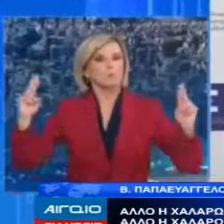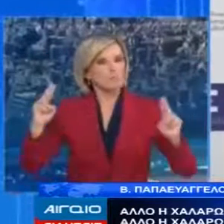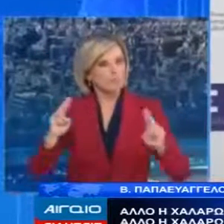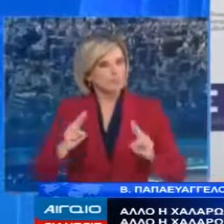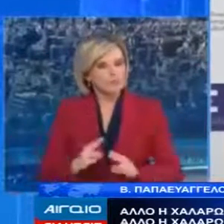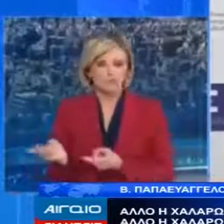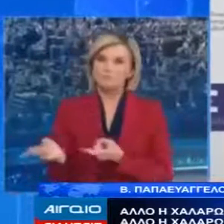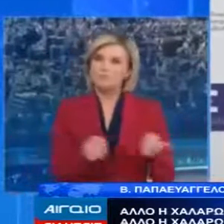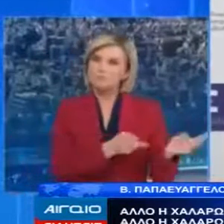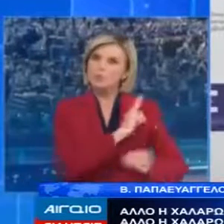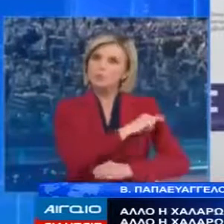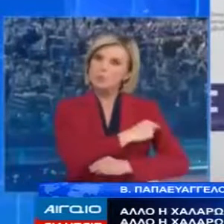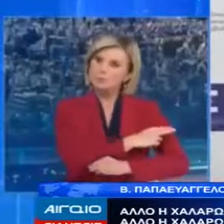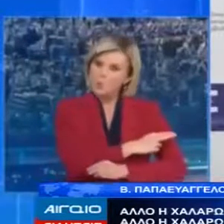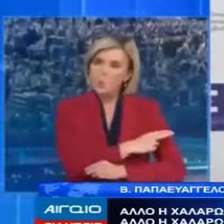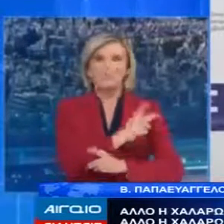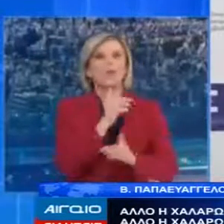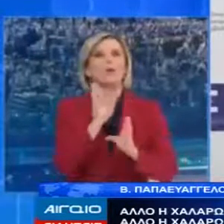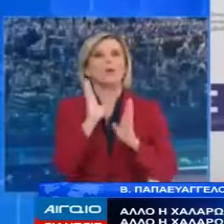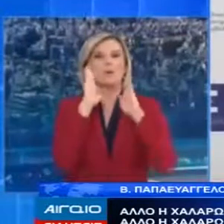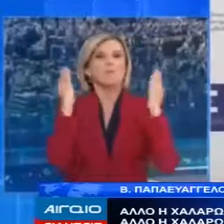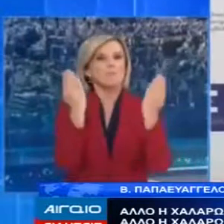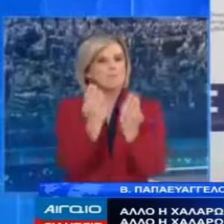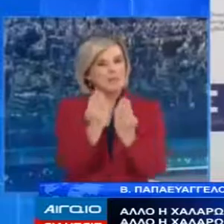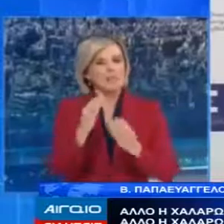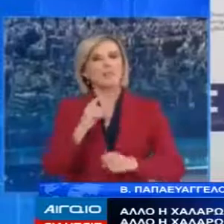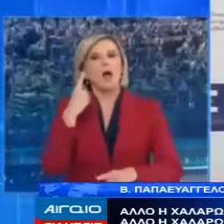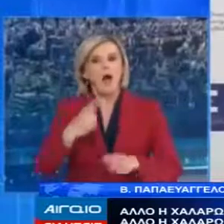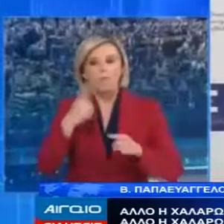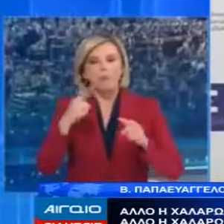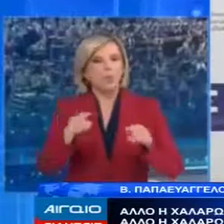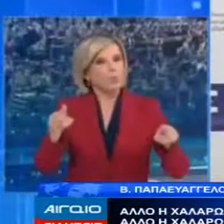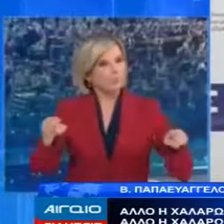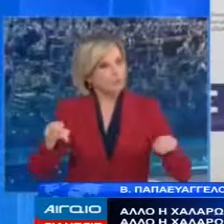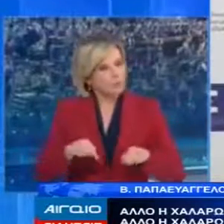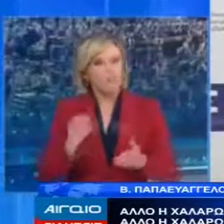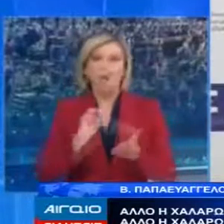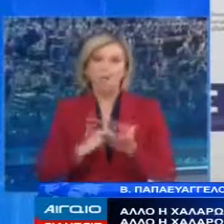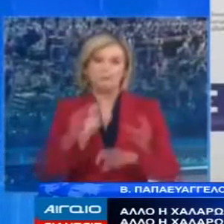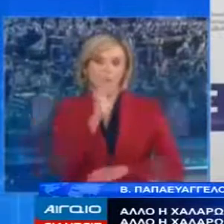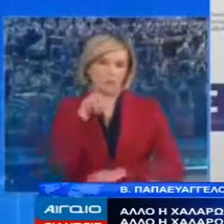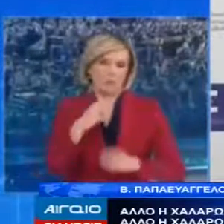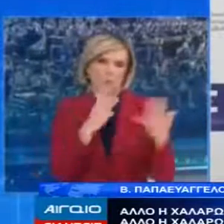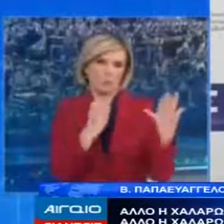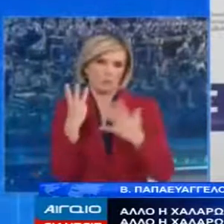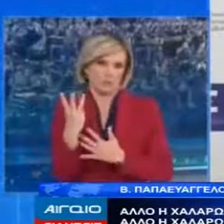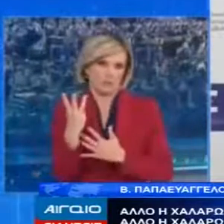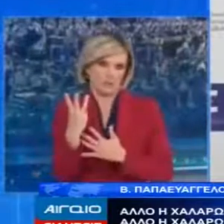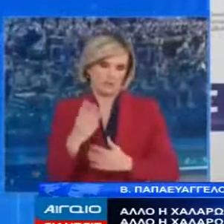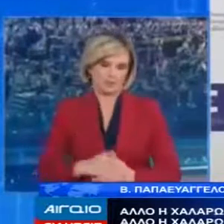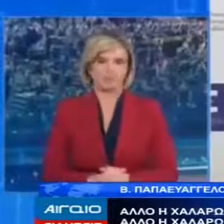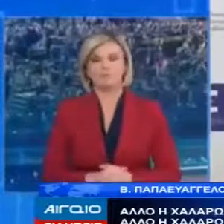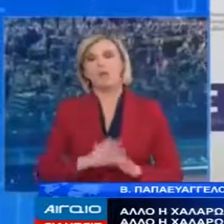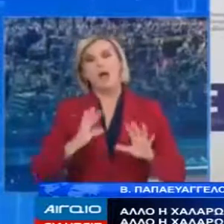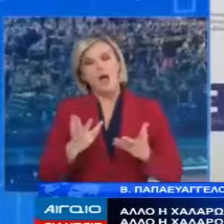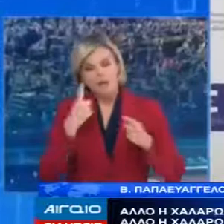τόσο σε απλές κλίνες όσο και σε κλίνες meth-COVID, ενώ και οι θάνατοι μειώθηκαν σημαντικά. Ταυτόχρονα όμως